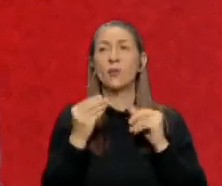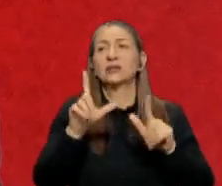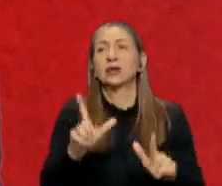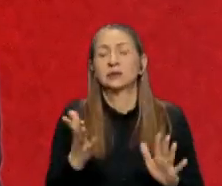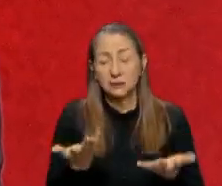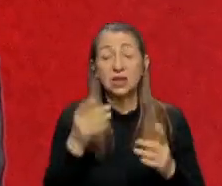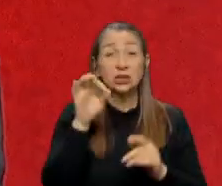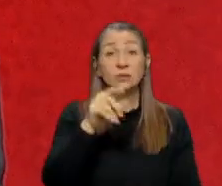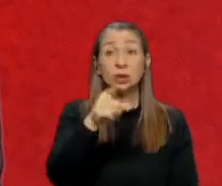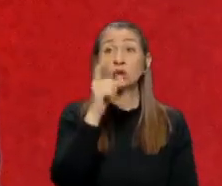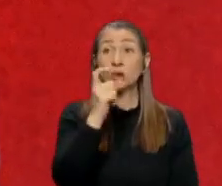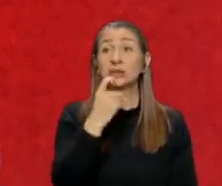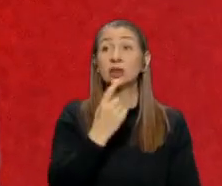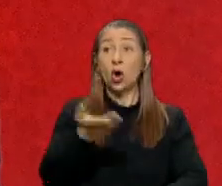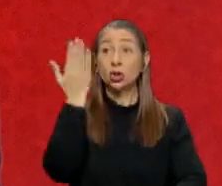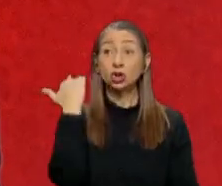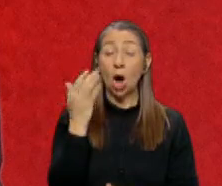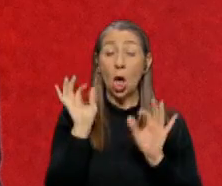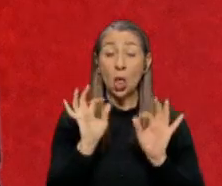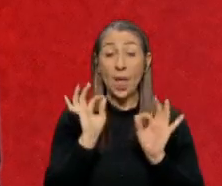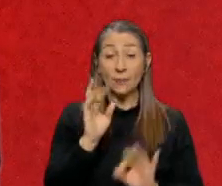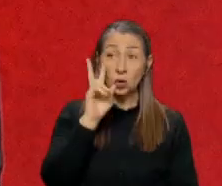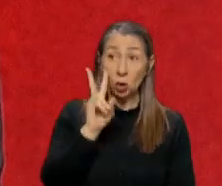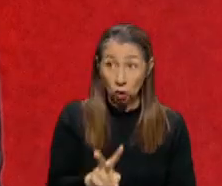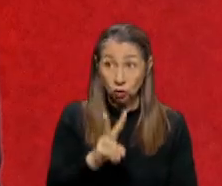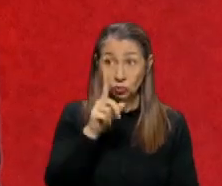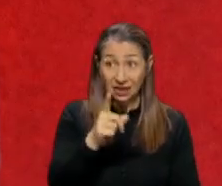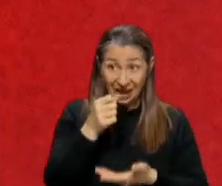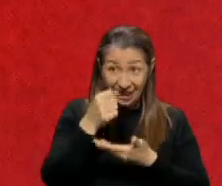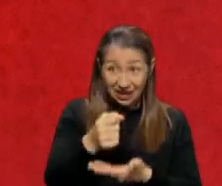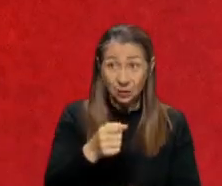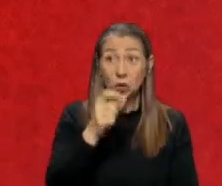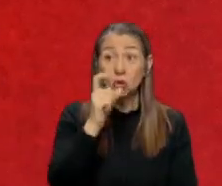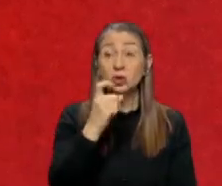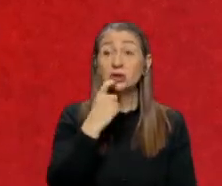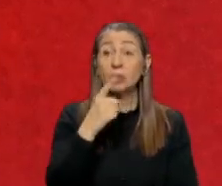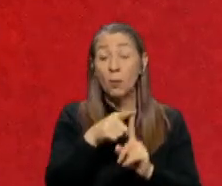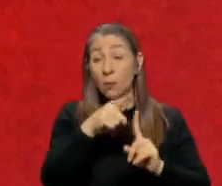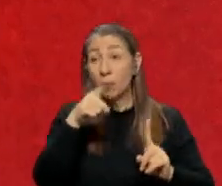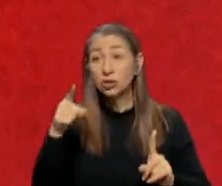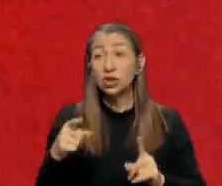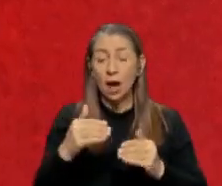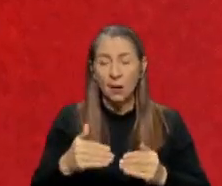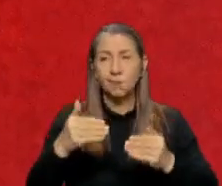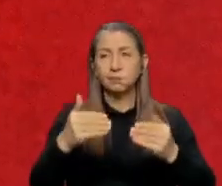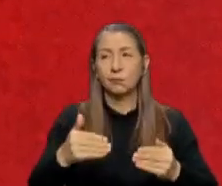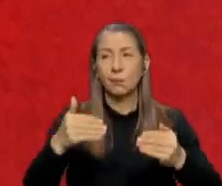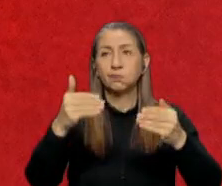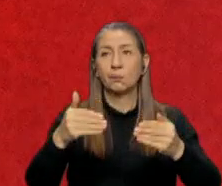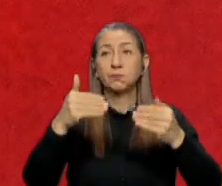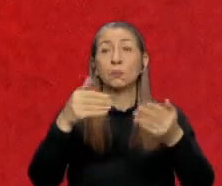Şimdi siz 9 yıl önce önemini tespit ettiğiniz bir yatırımı 9 yıl boyunca erteleyerek